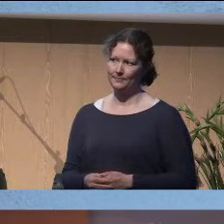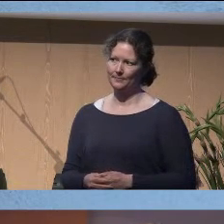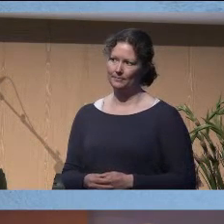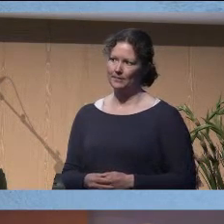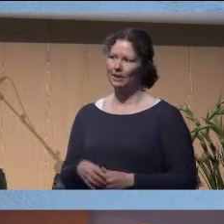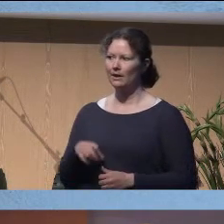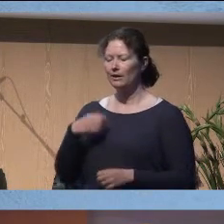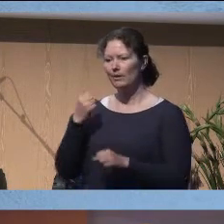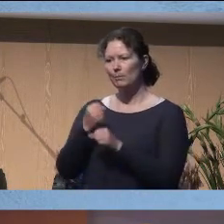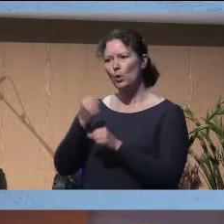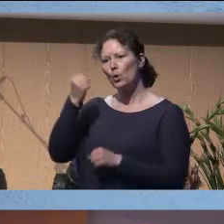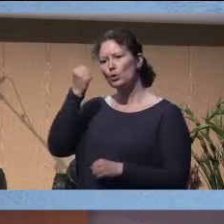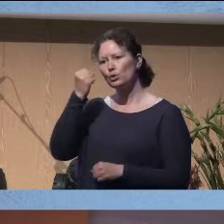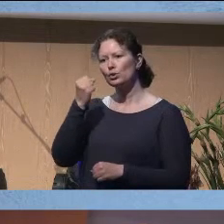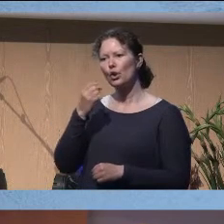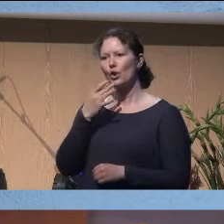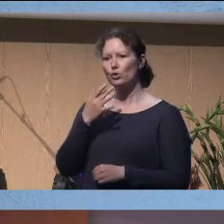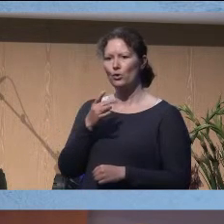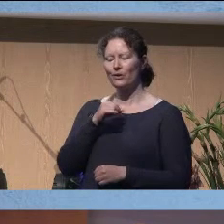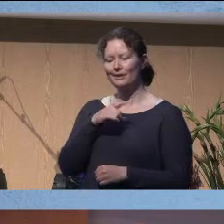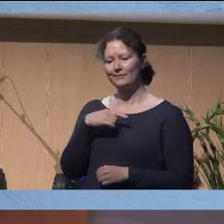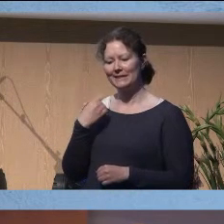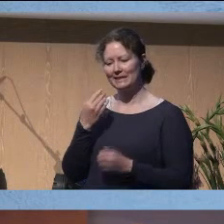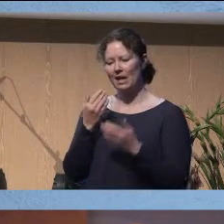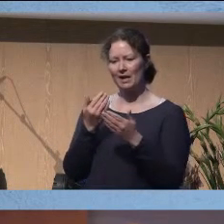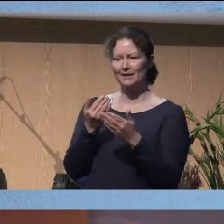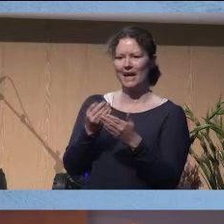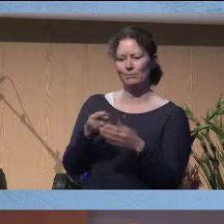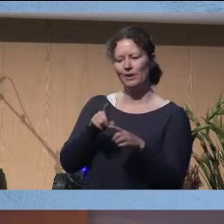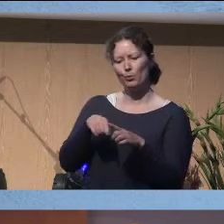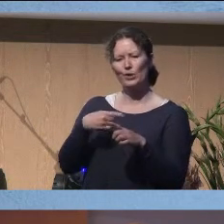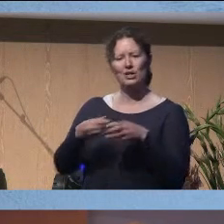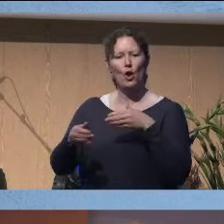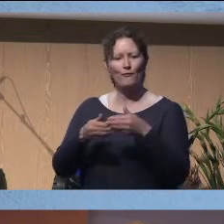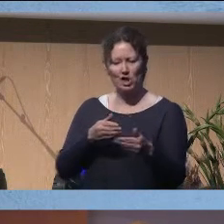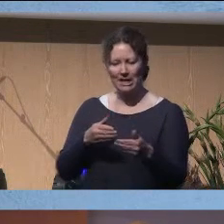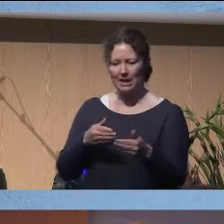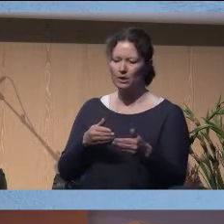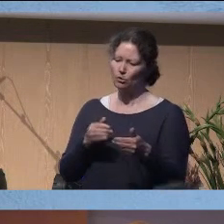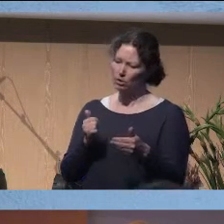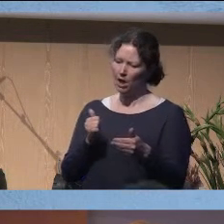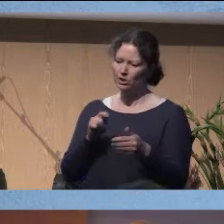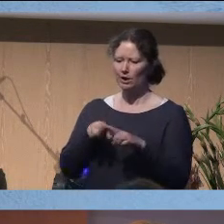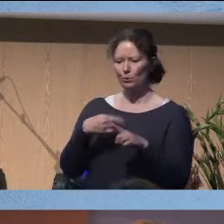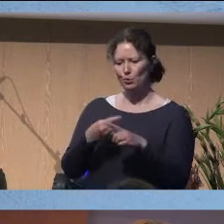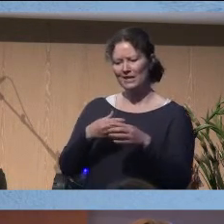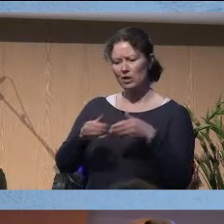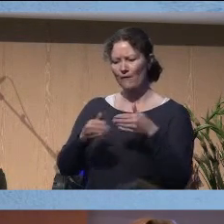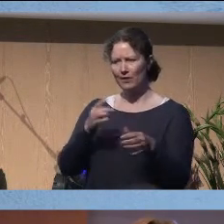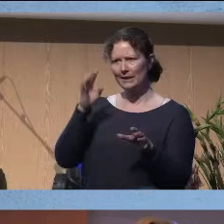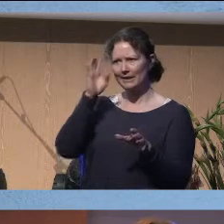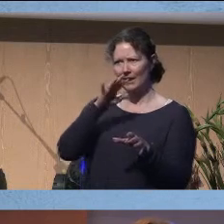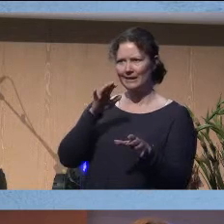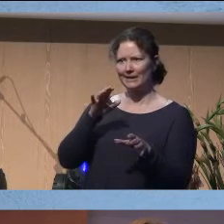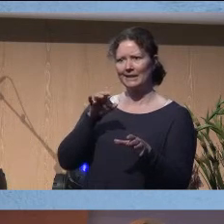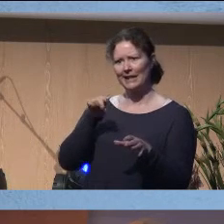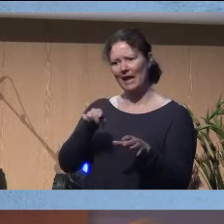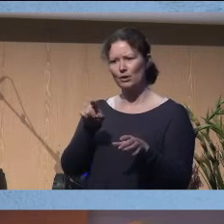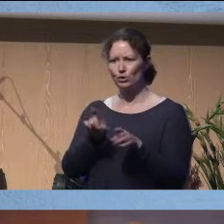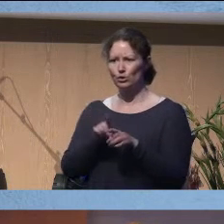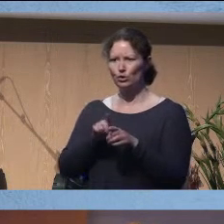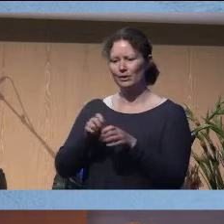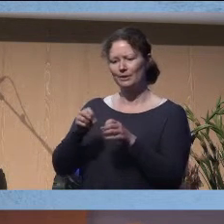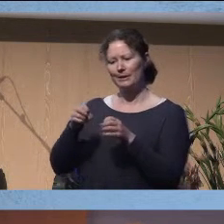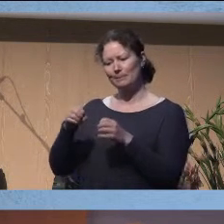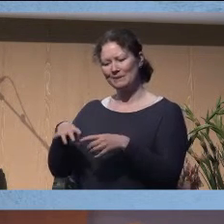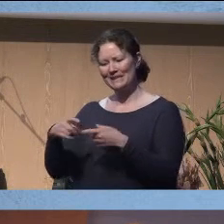Vi må huske på det når vi skal nærme oss recovery. Hvis vi tenker at ja, kanskje recovery-tenkningen the missing link for at vi skal få det til I